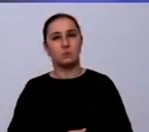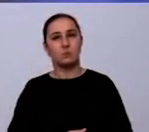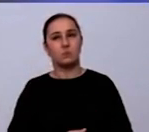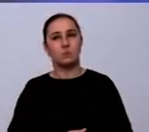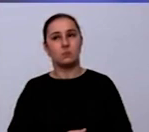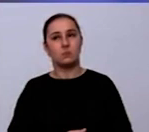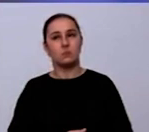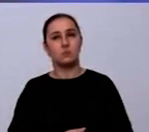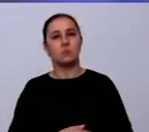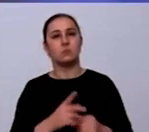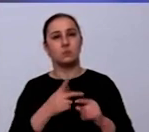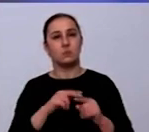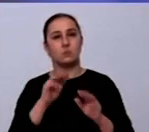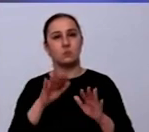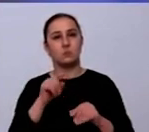Endi esa biz